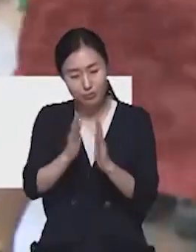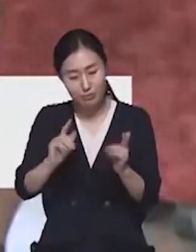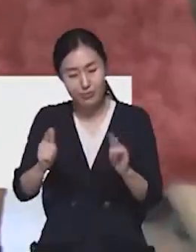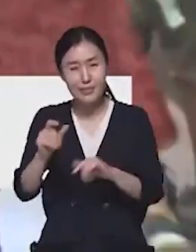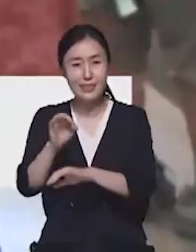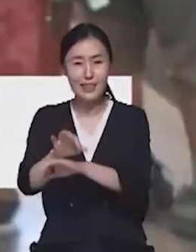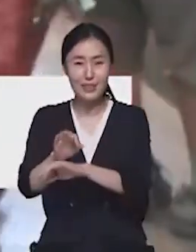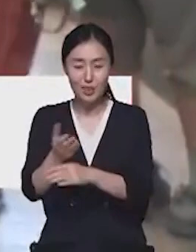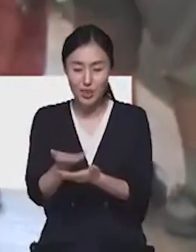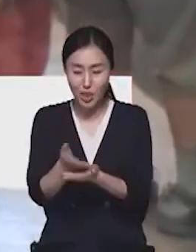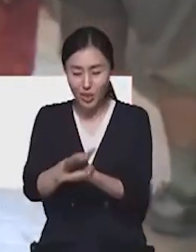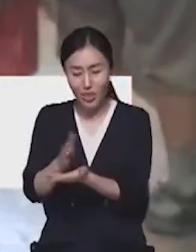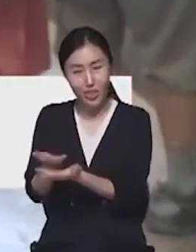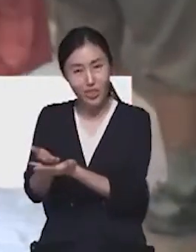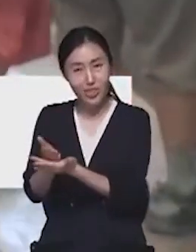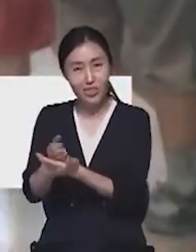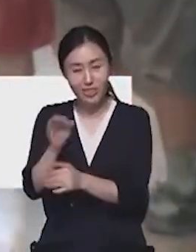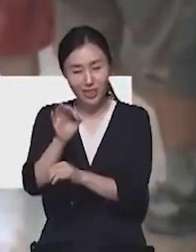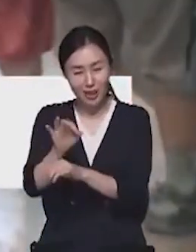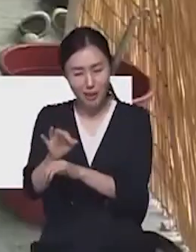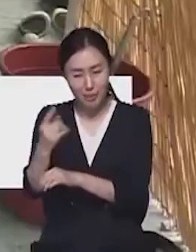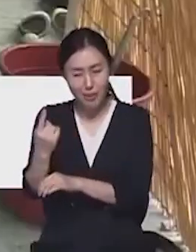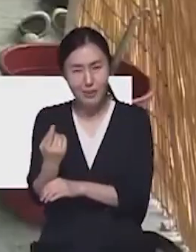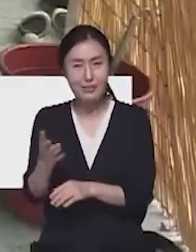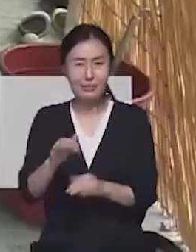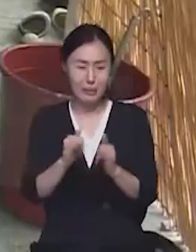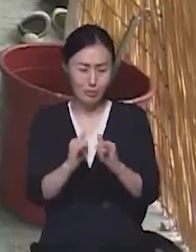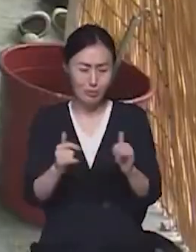저는 사러 왔는데 너무 사람이 많네요